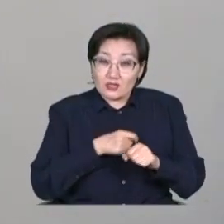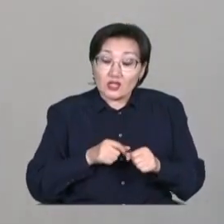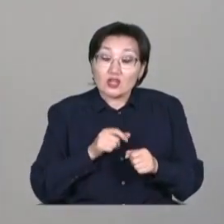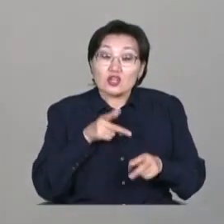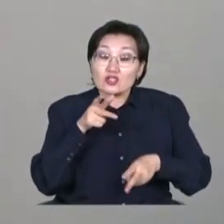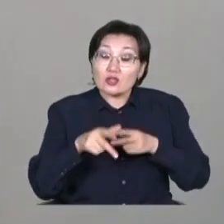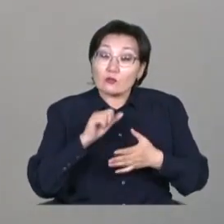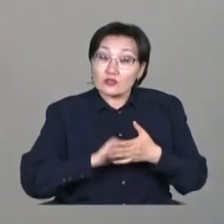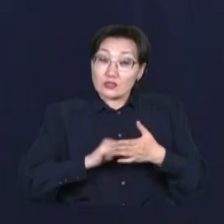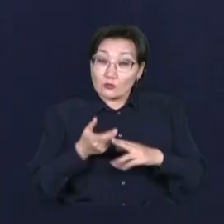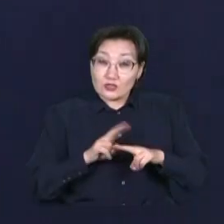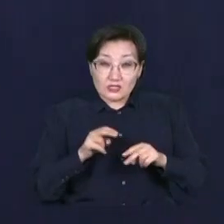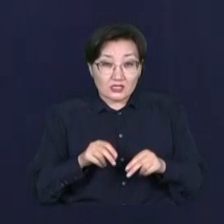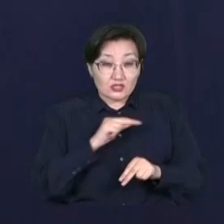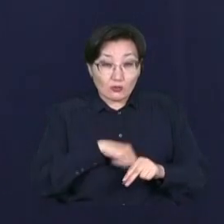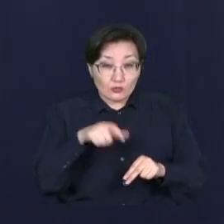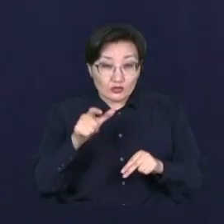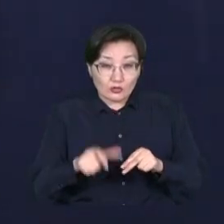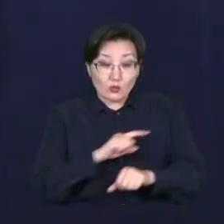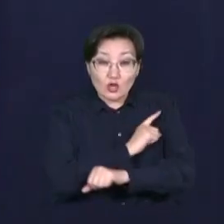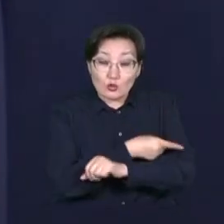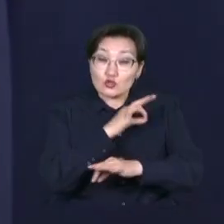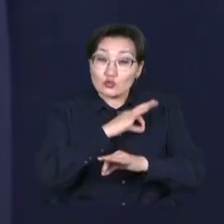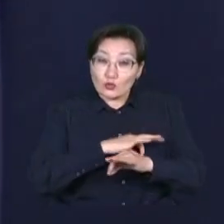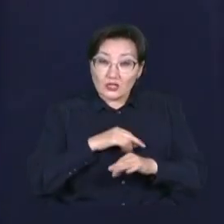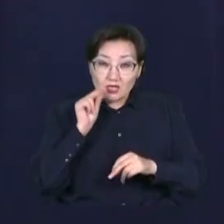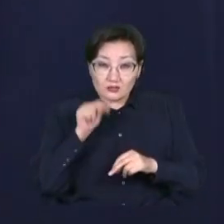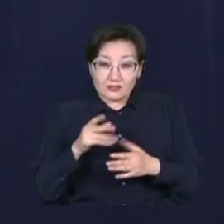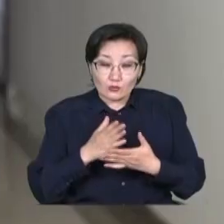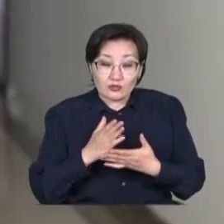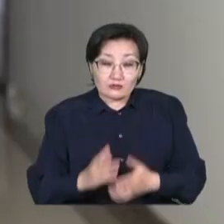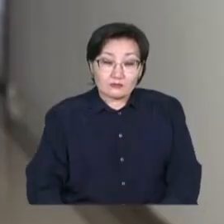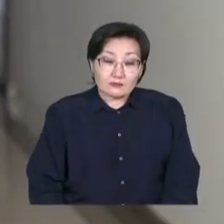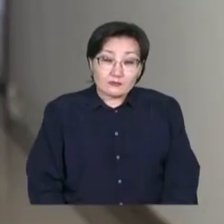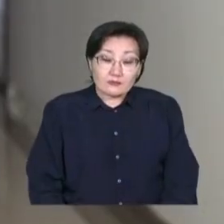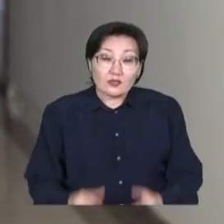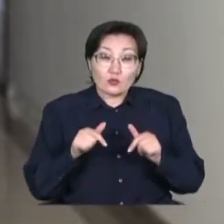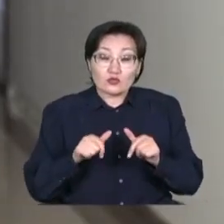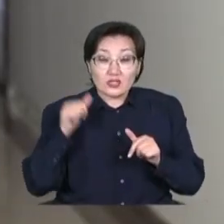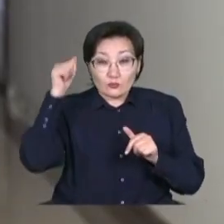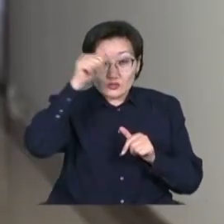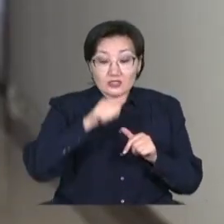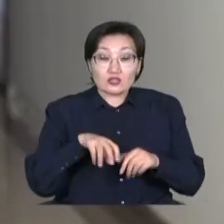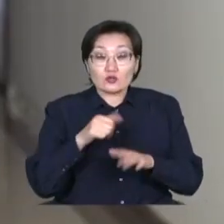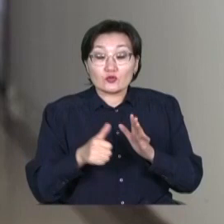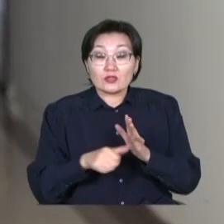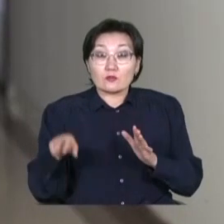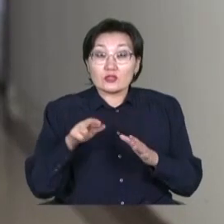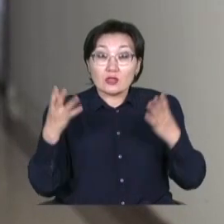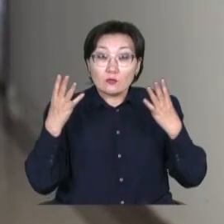кент азаматтары осы аталған қызметкерлерге күш қолданды деген күдікке ілініп отыр. Ағымдағы жылдың 16